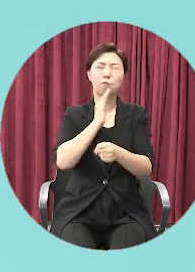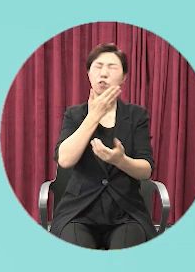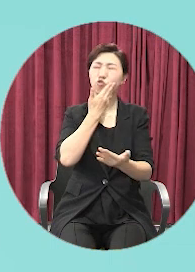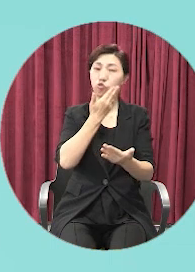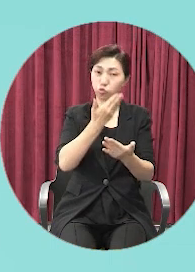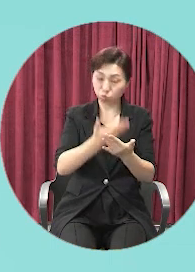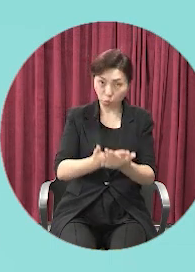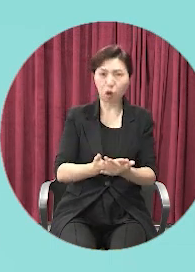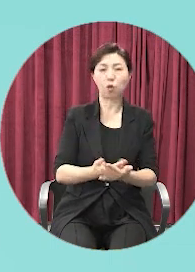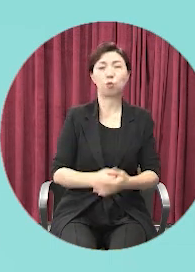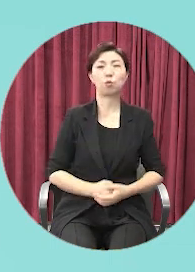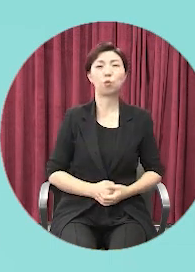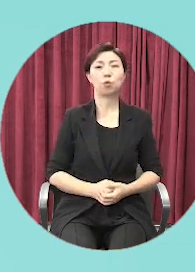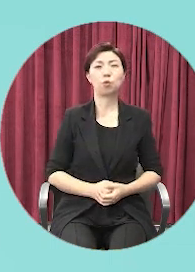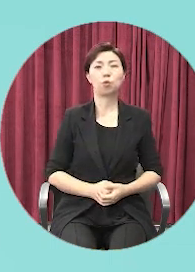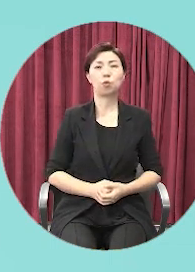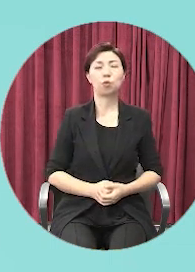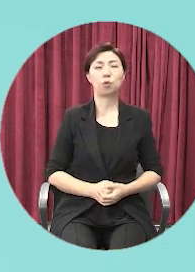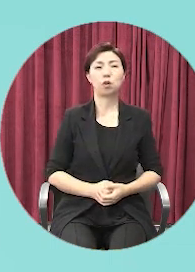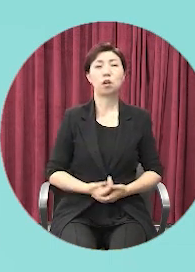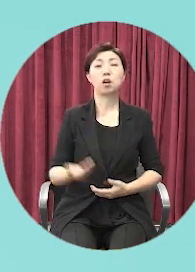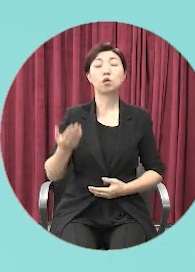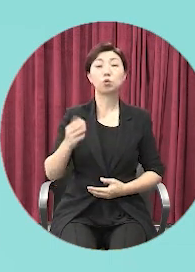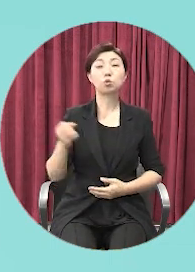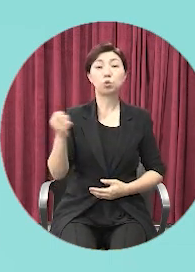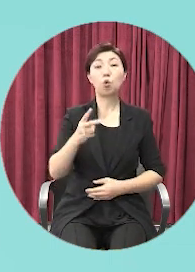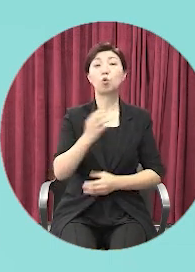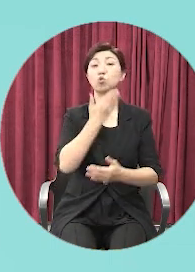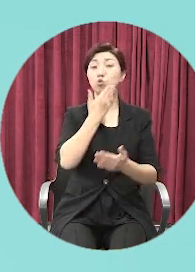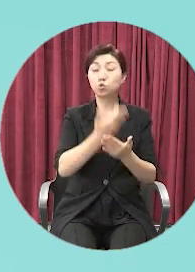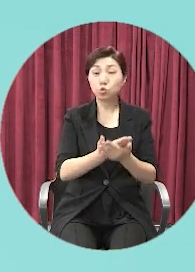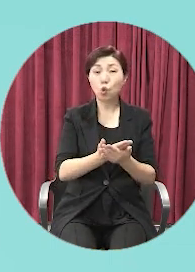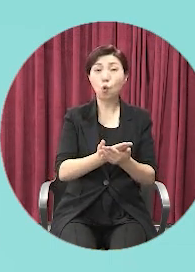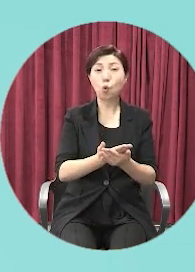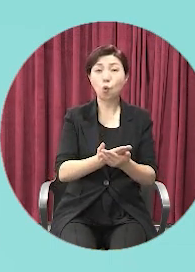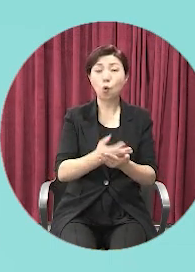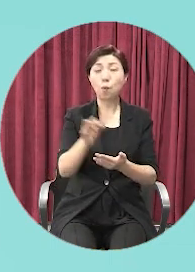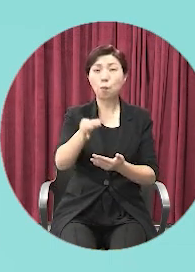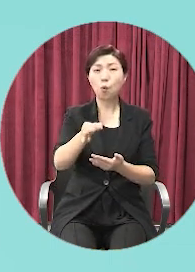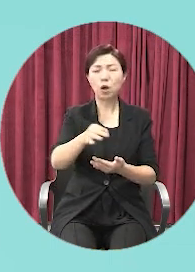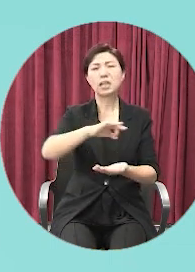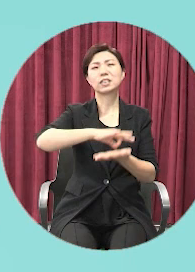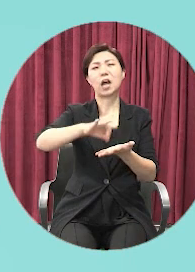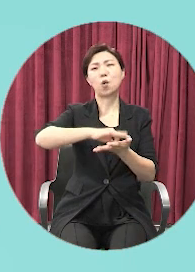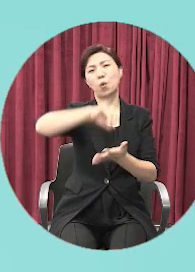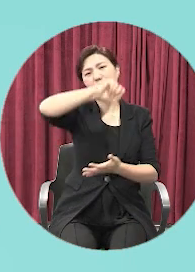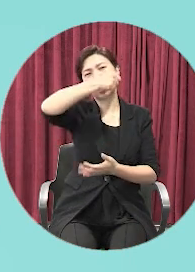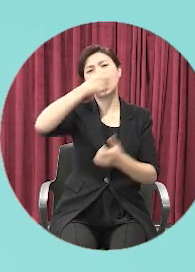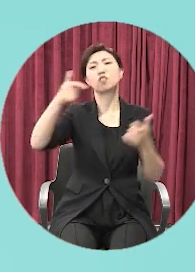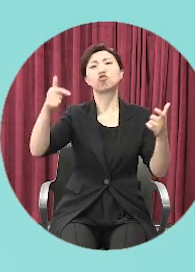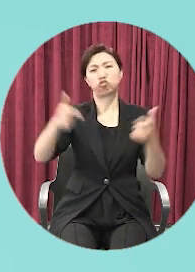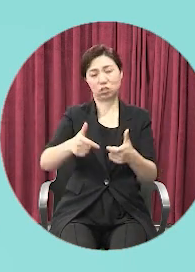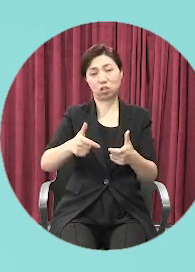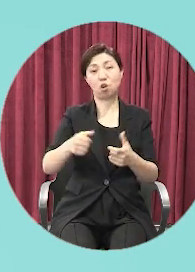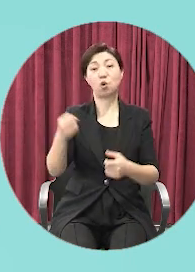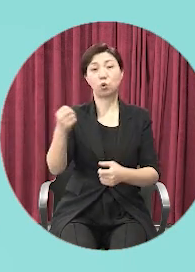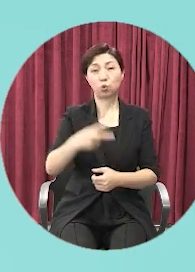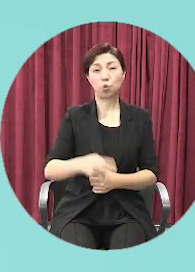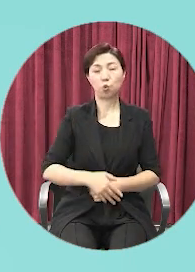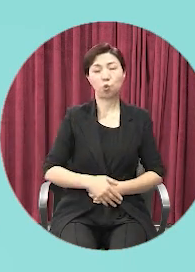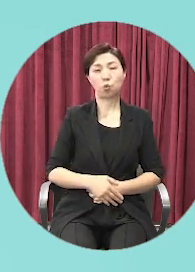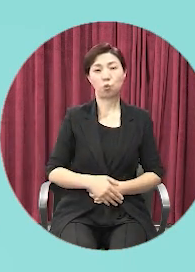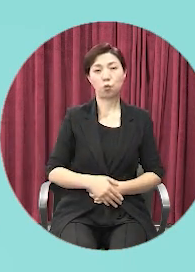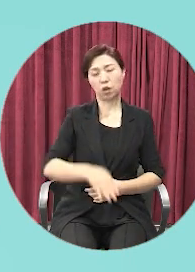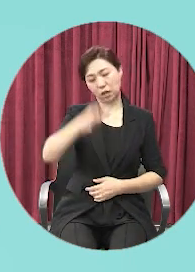중요했고 그럼에도 불구하고 중요했던 거는 비용을 줄일 수 있느냐 그리고 현장에 있는 그